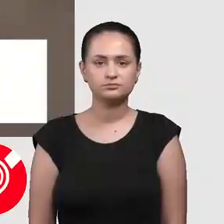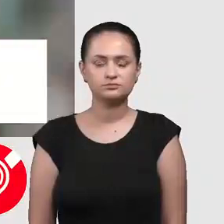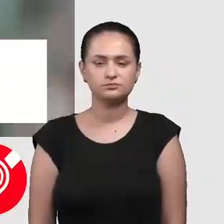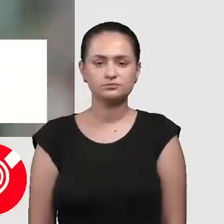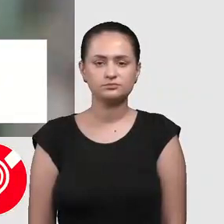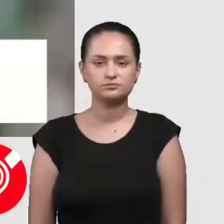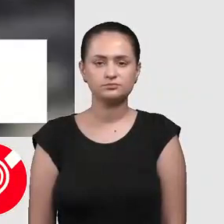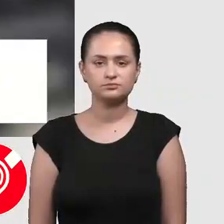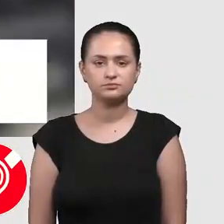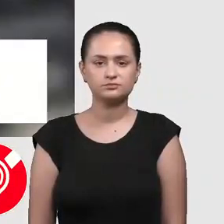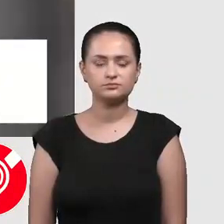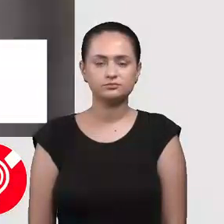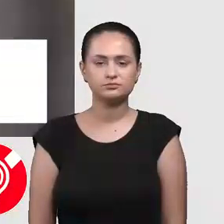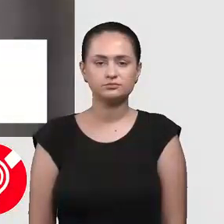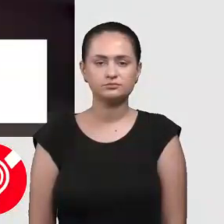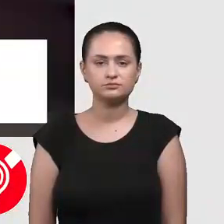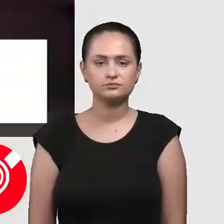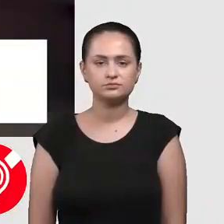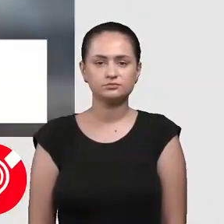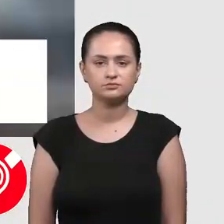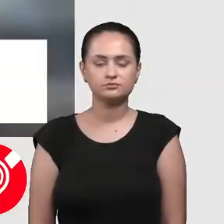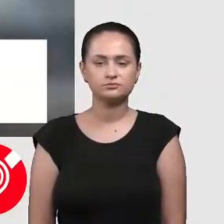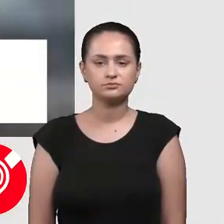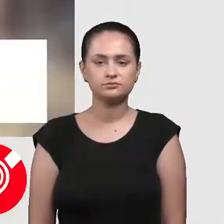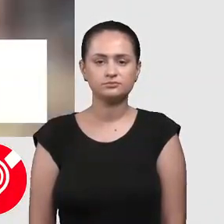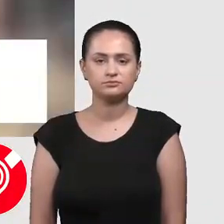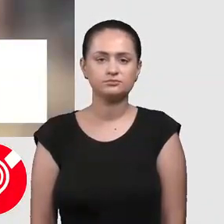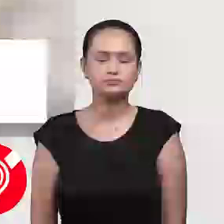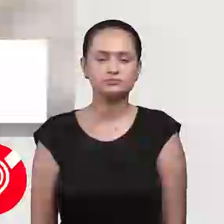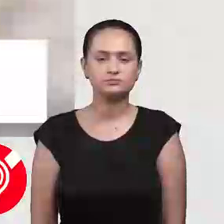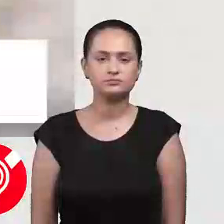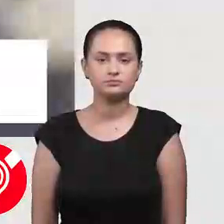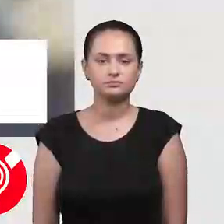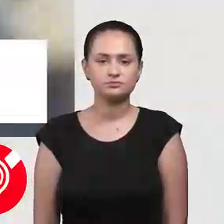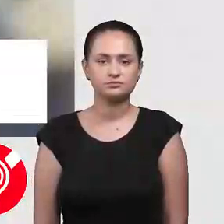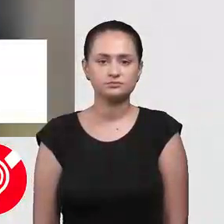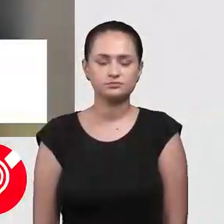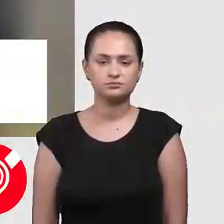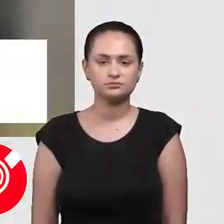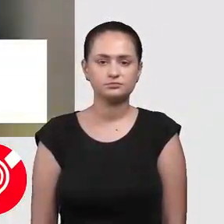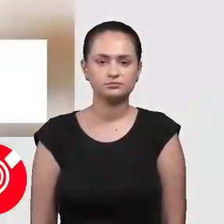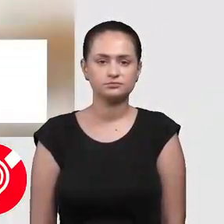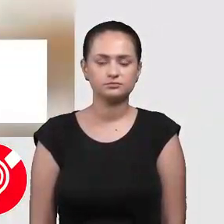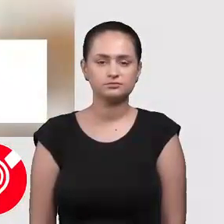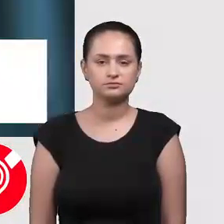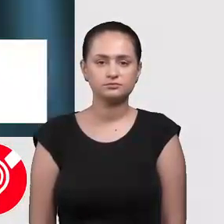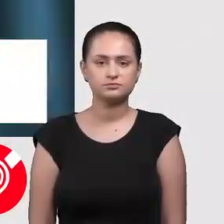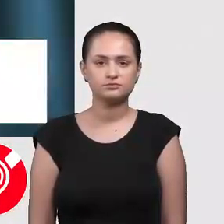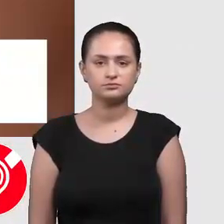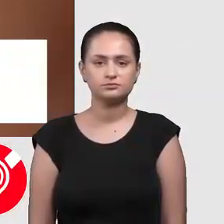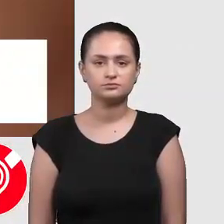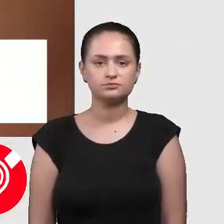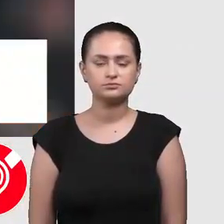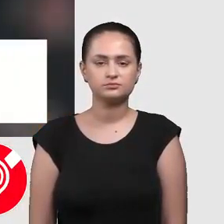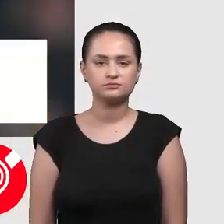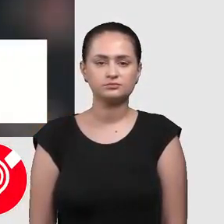151. Ministerul Ucrainean al Apărării nu a comentat acest subiect, însă cert este că astăzi este zi de doliu